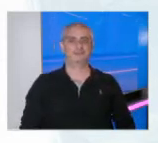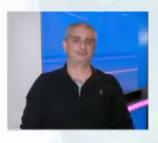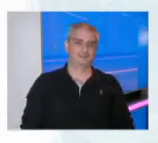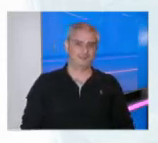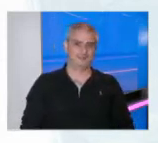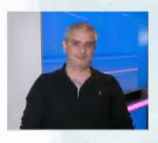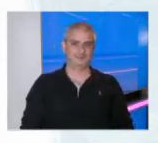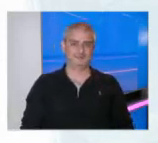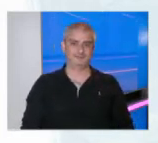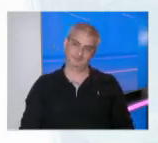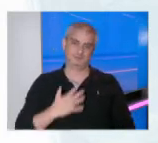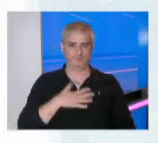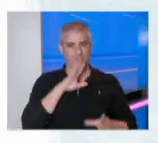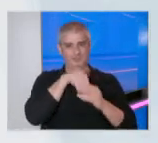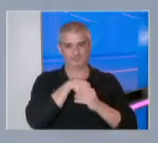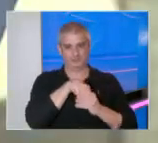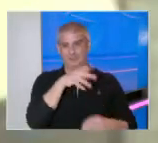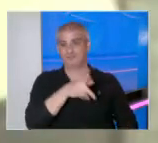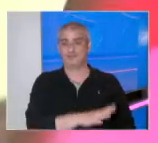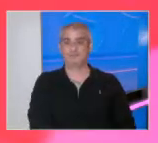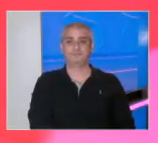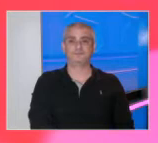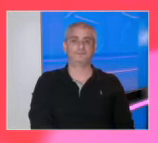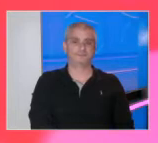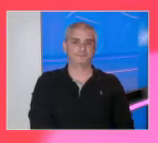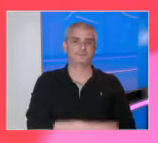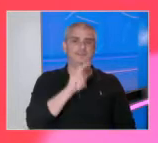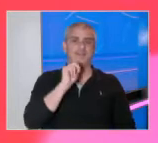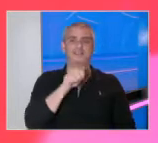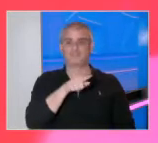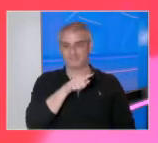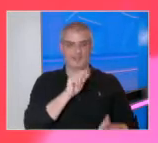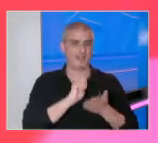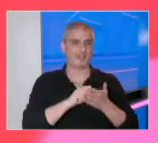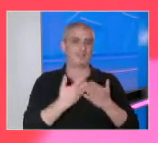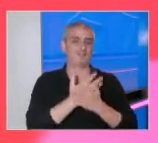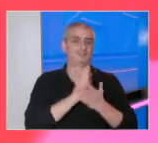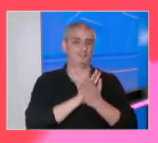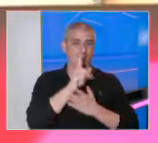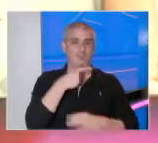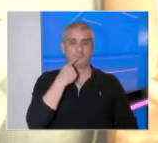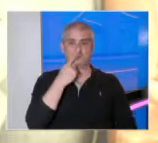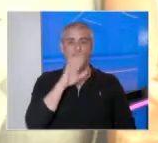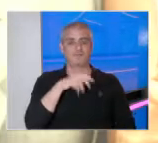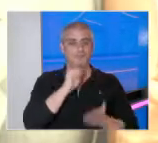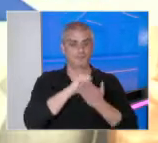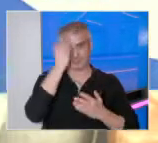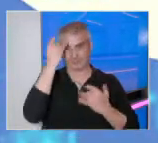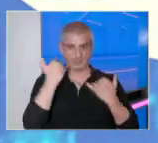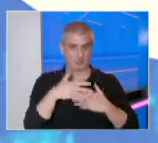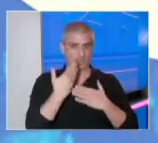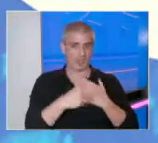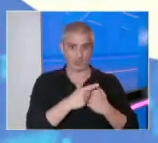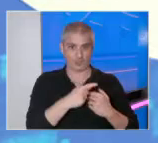הסדרה. אז היא רוצה שיצרפו אותו. נדב אייל, כתב חדשות 13, כתב החוץ, פרשן, גם ידיעות אחרונות עכשיו